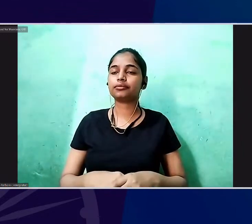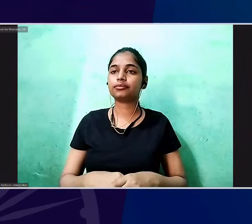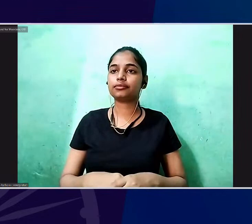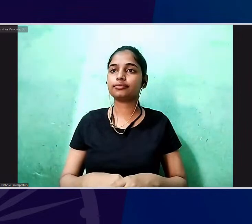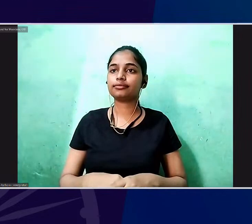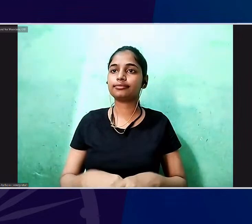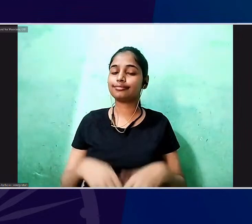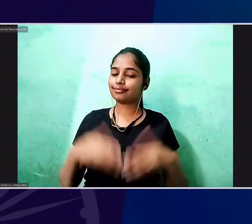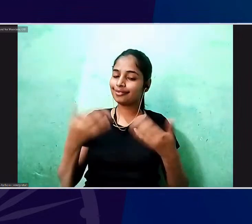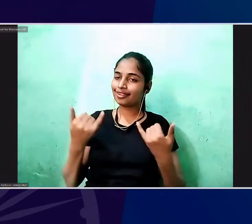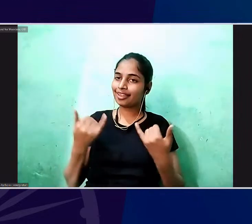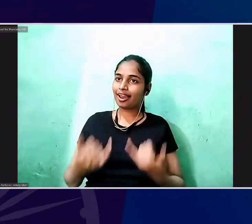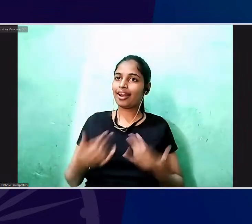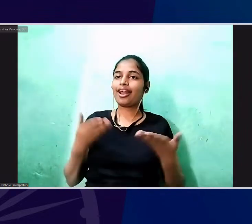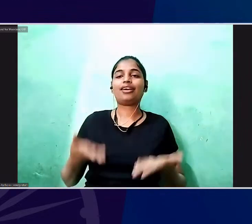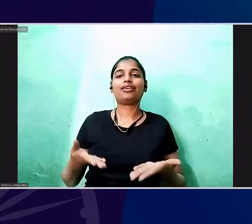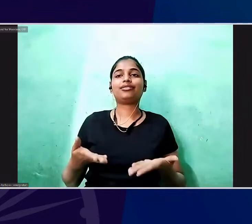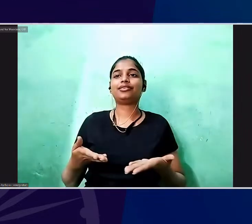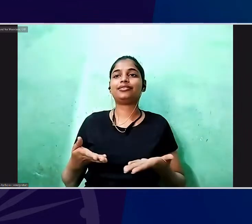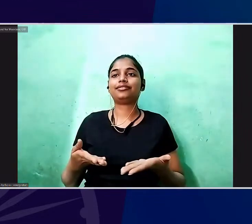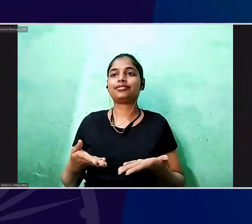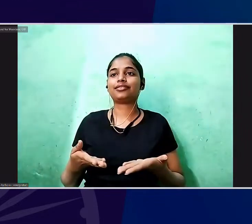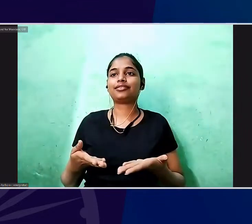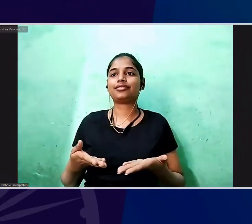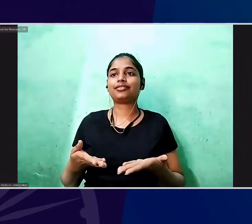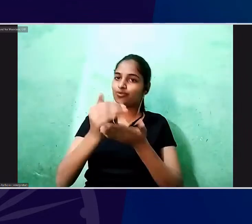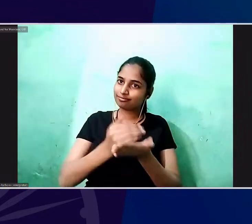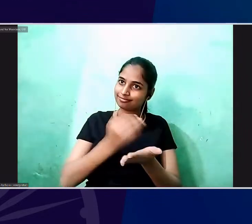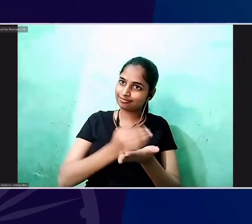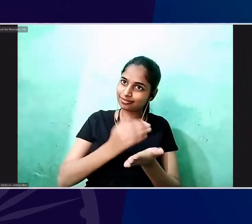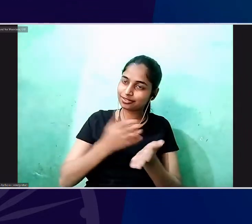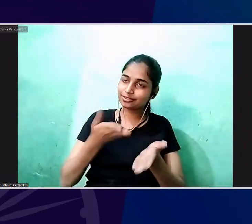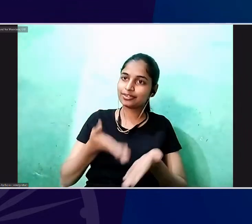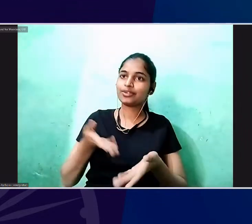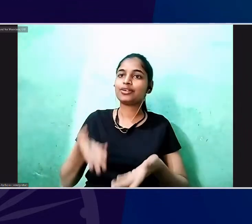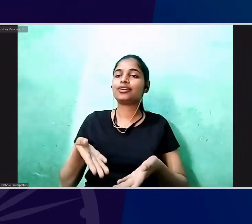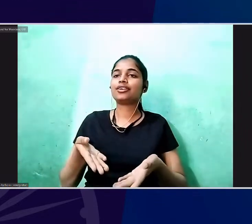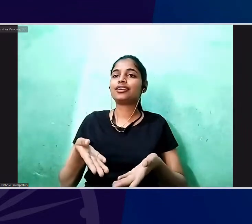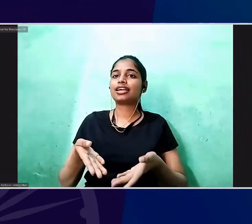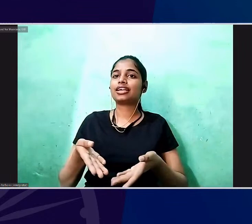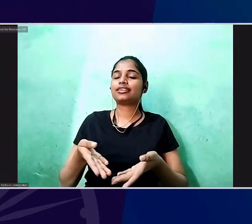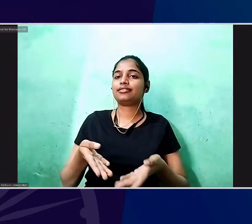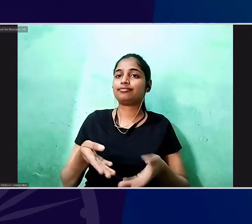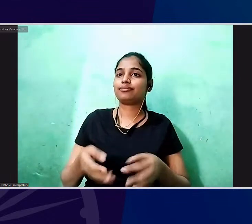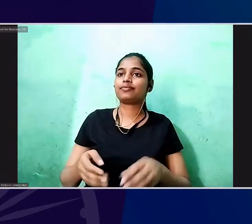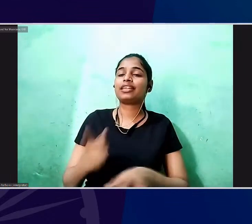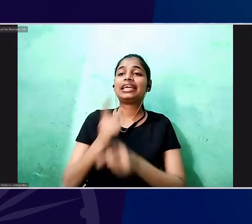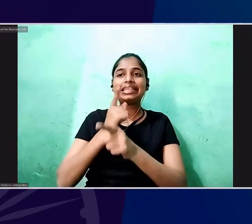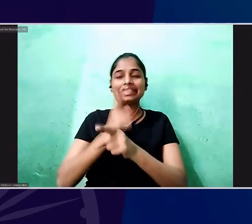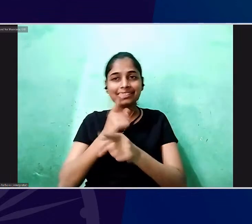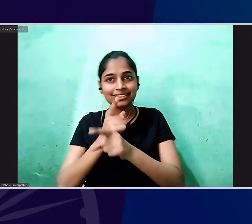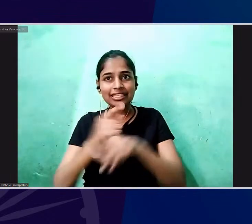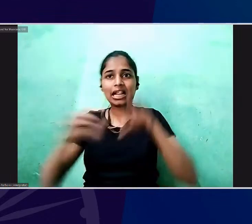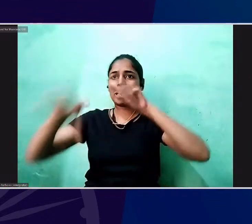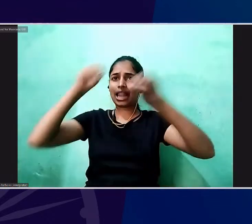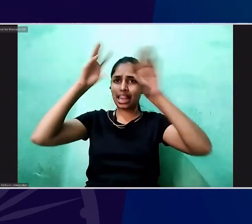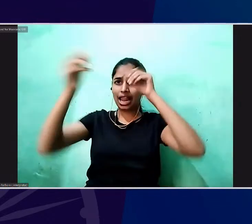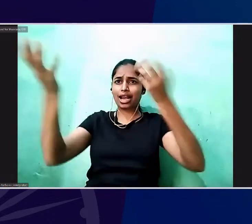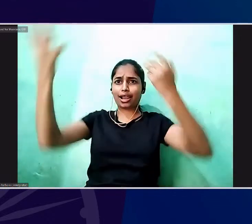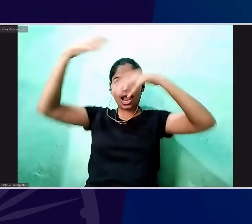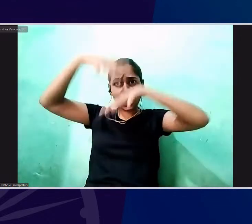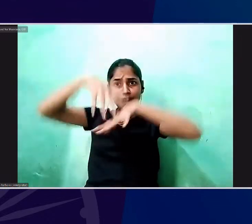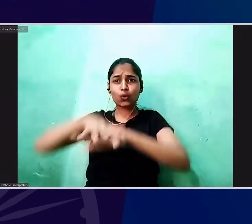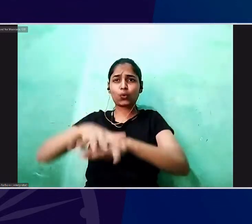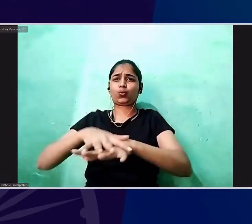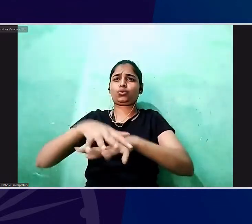हमारा आज का ये जो सेशन था, ये सत्र था, टीचिंग लर्निंग इंटरवेंशन फॉर इंक्लूसिव क्लासरूम्स का, हम यहीं संपन्न करना चाहेंगे. लेकिन